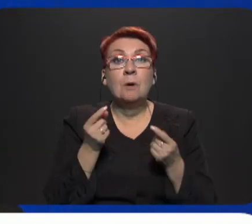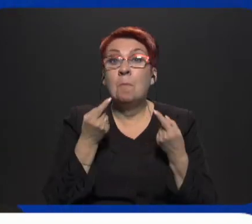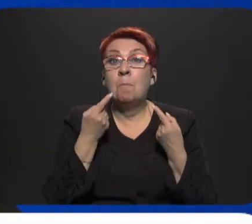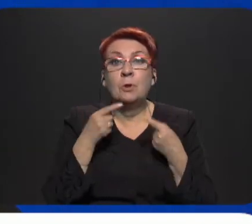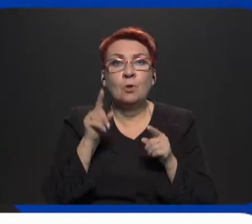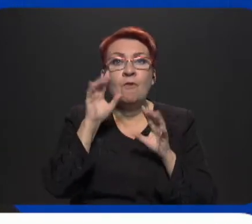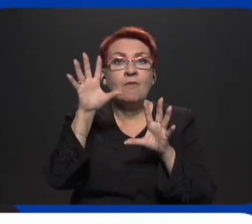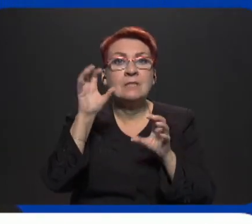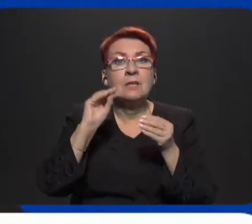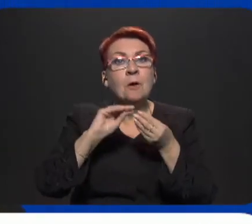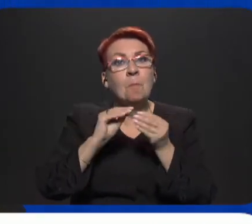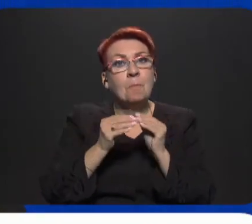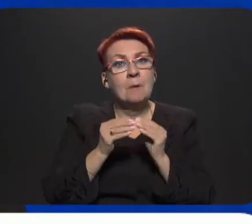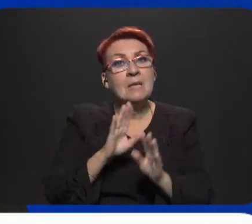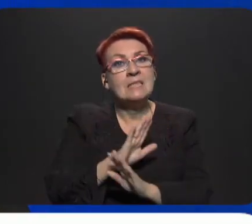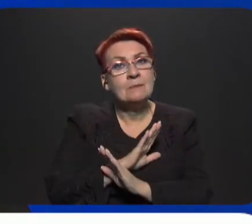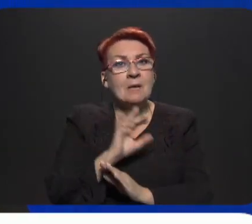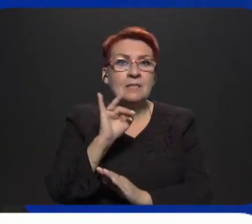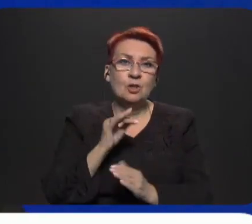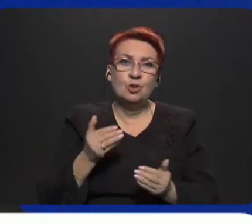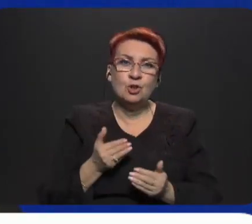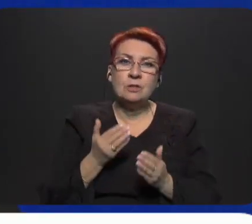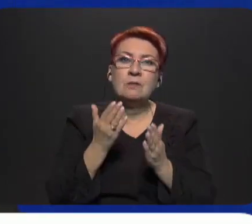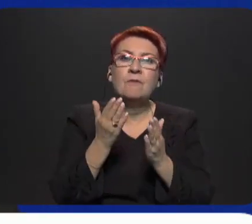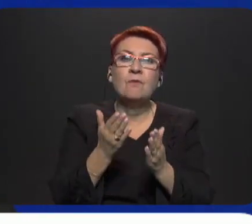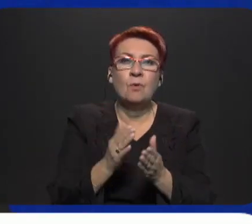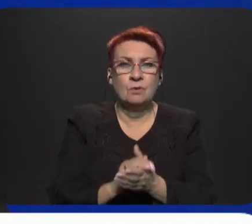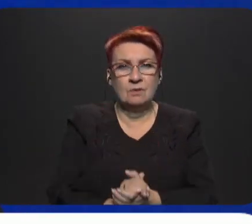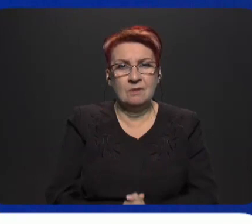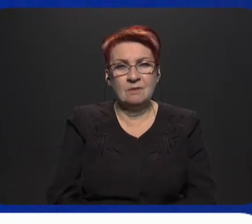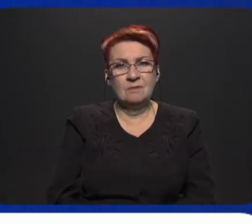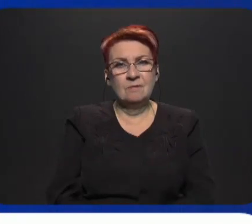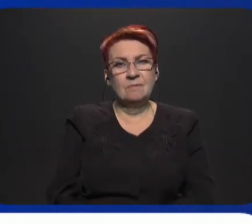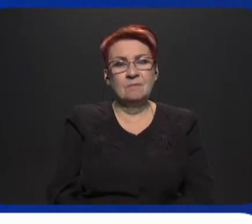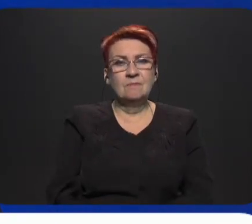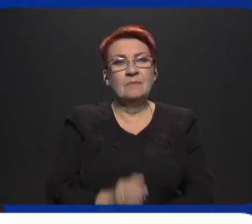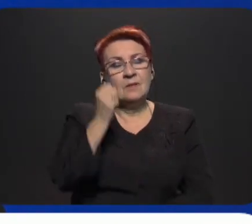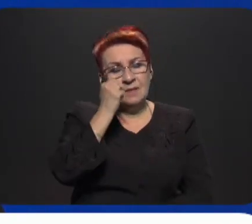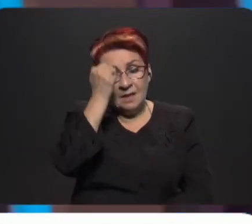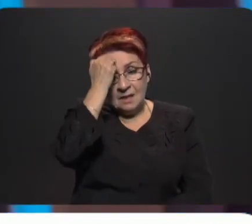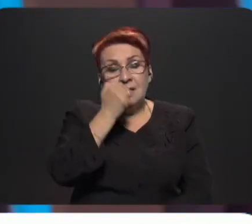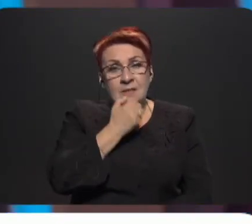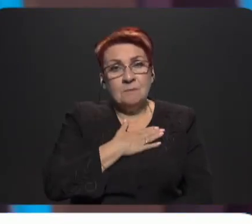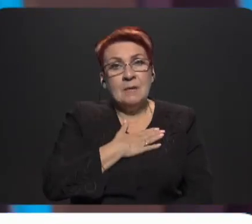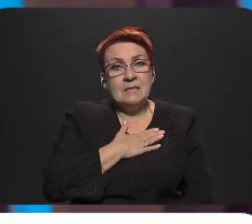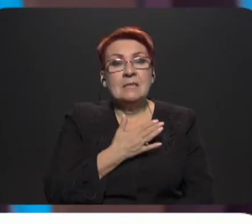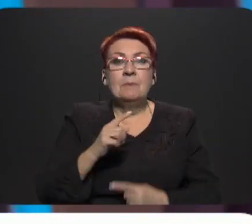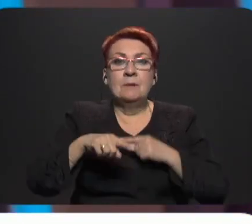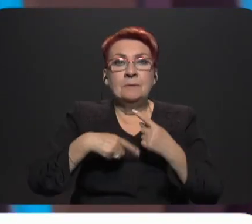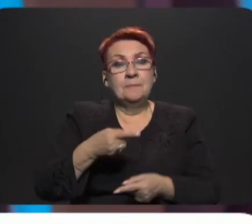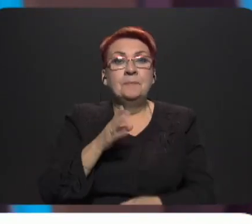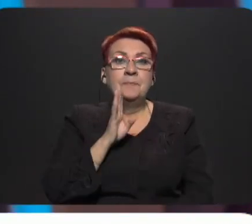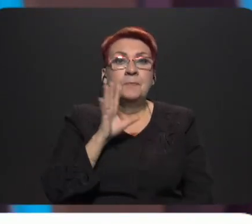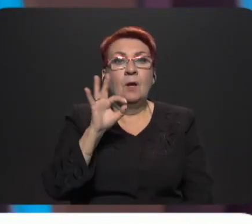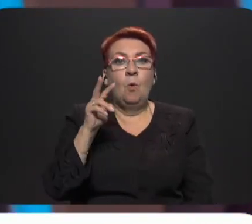по-другому воспринял проблемы смерти и жизни. Очень интересно. Спасибо. Да. Следующий вопрос от Ольги. Добрый вечер,